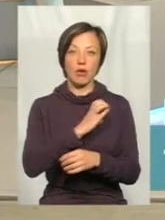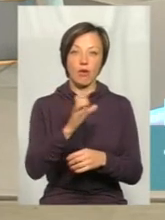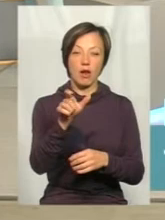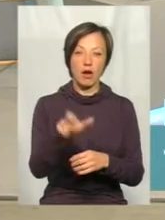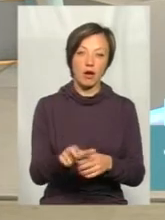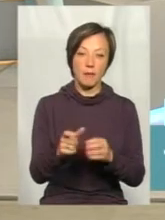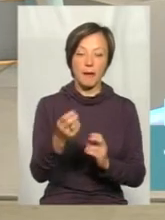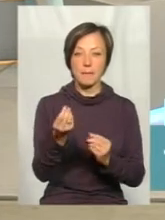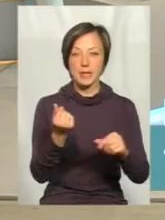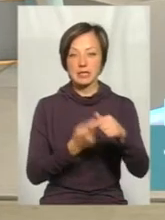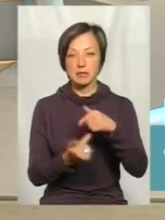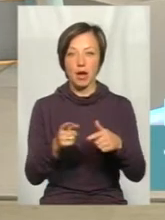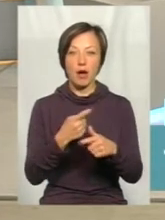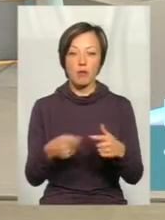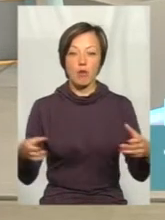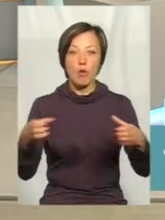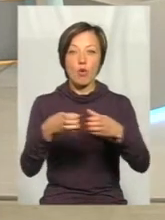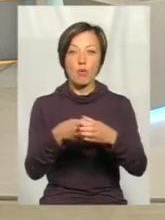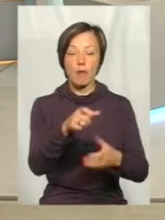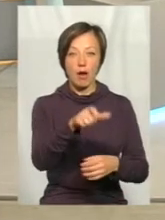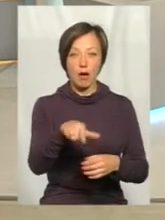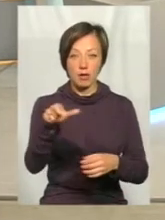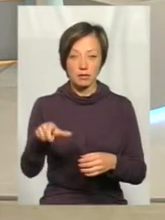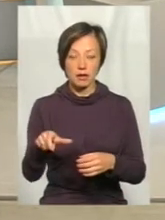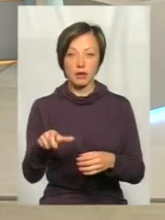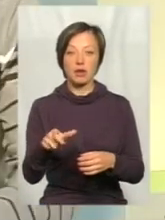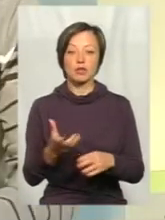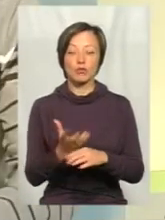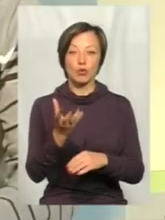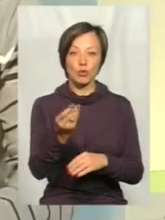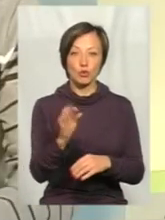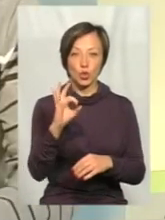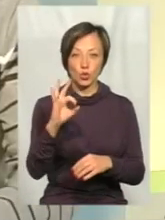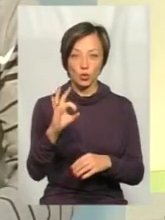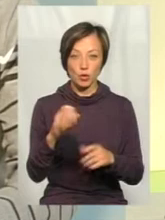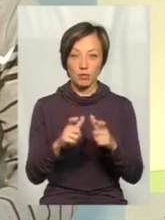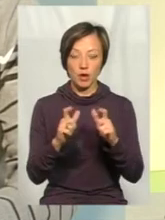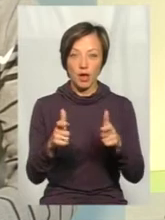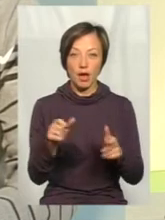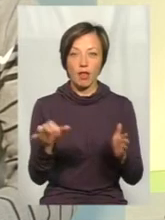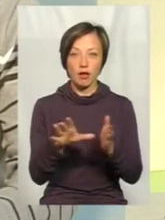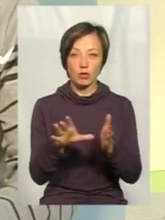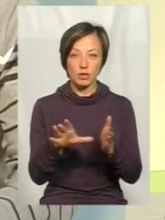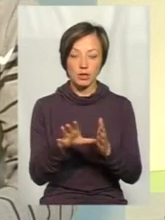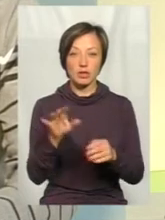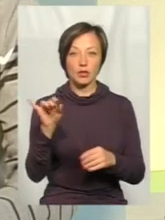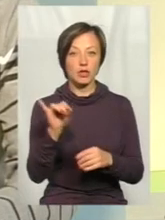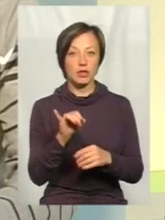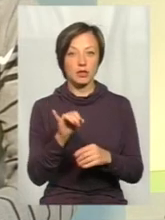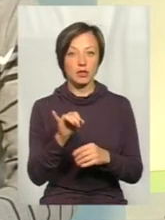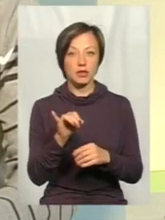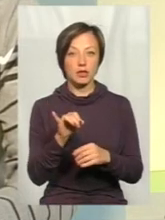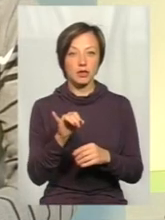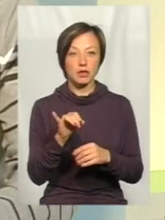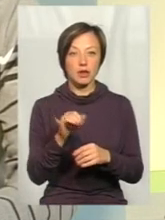там, підприємець, а заробляє ціла громада. Вона сплочує нуль по платіжці за електроенергію. І